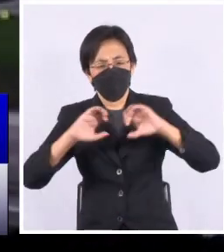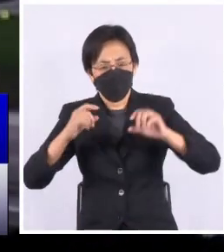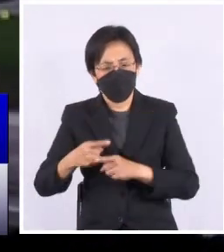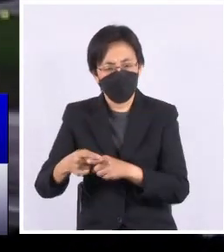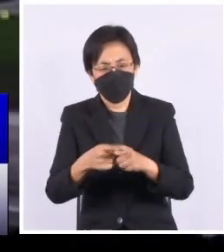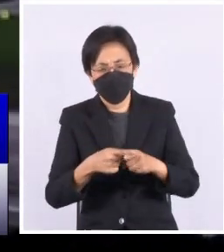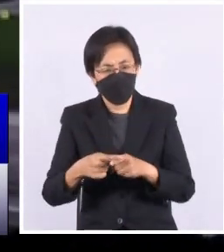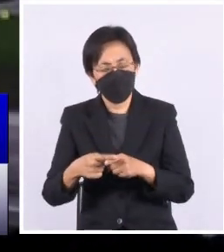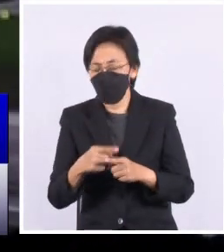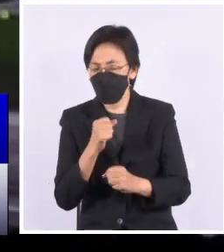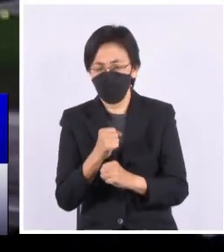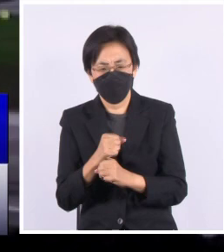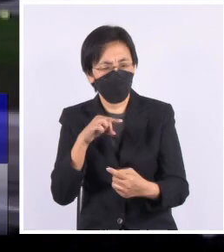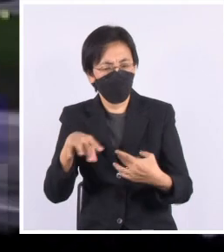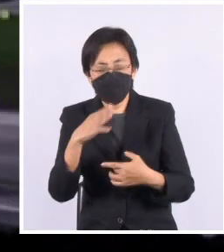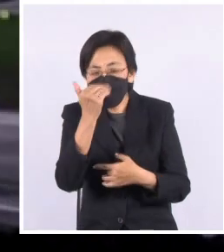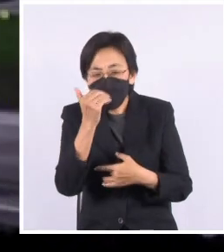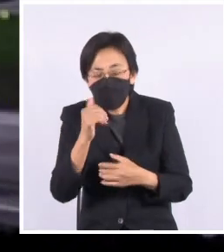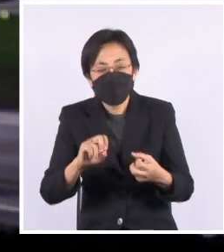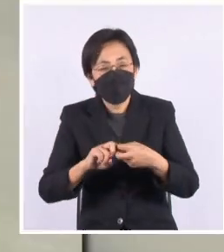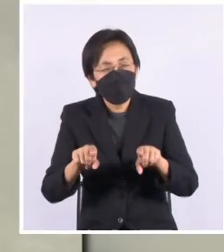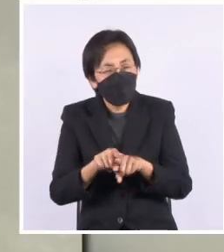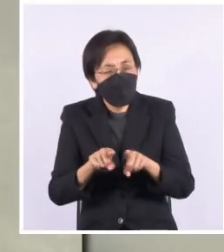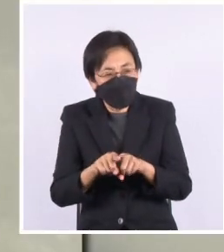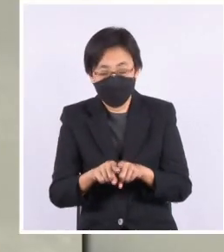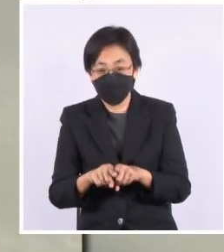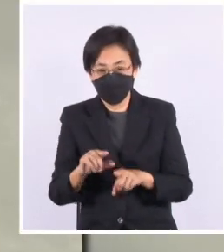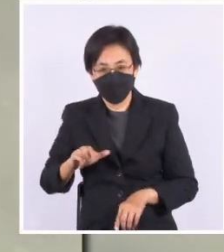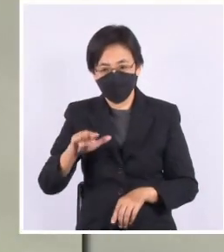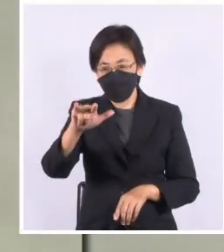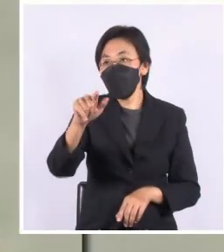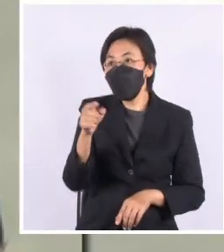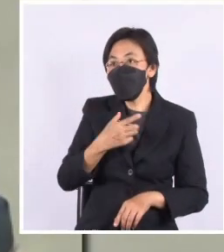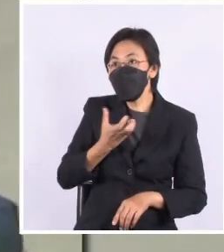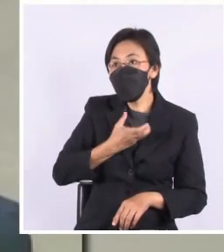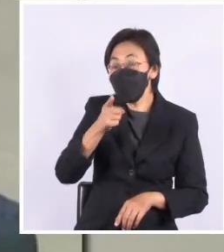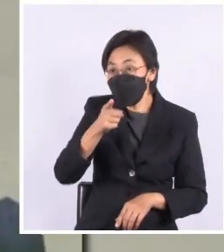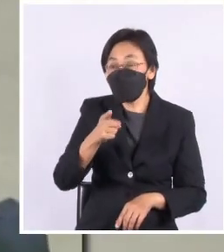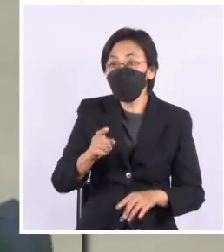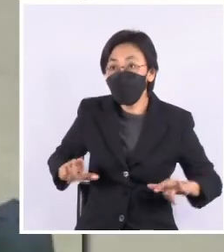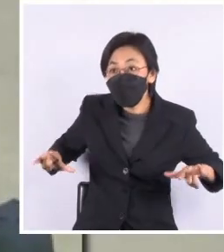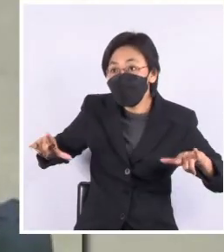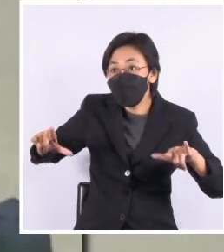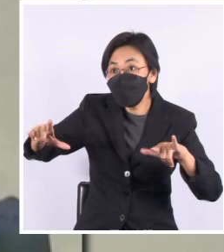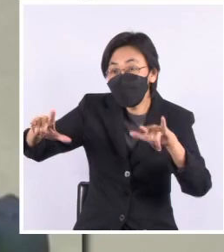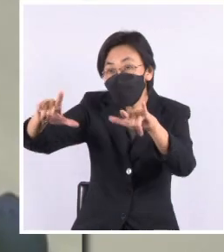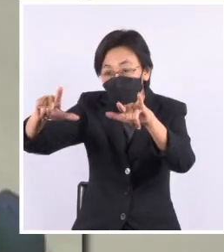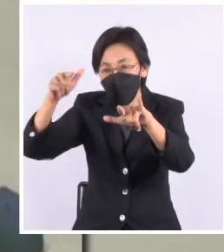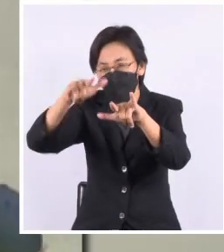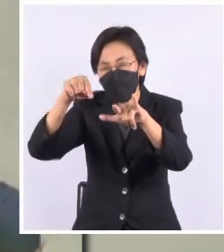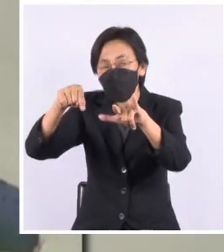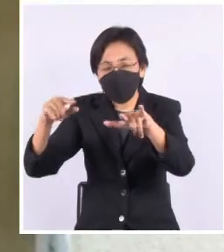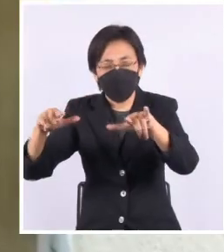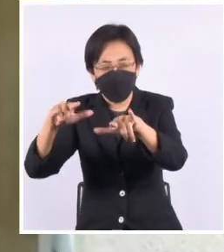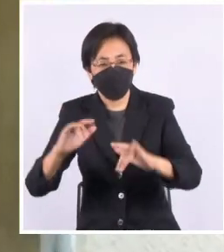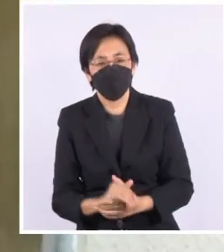อุกอาจมากนะครับเป็นเหมือนกันก่อวินาศกรรมหรือว่าเป็นโจรสลัดอากาศเลยทีเดียวครับมากับที่ทวีป